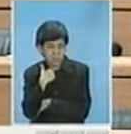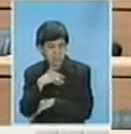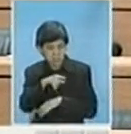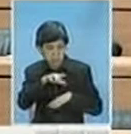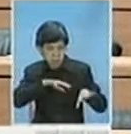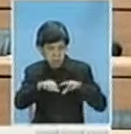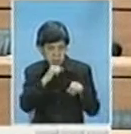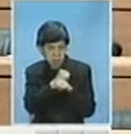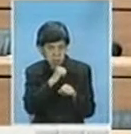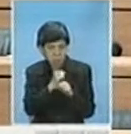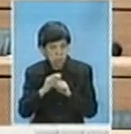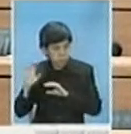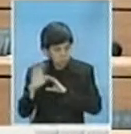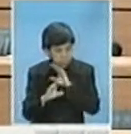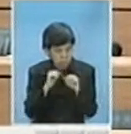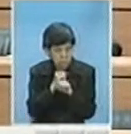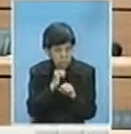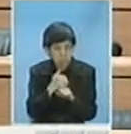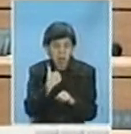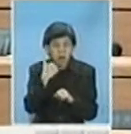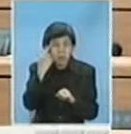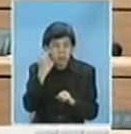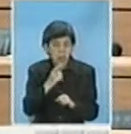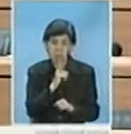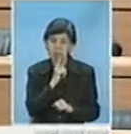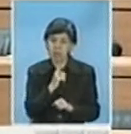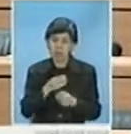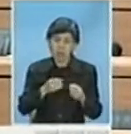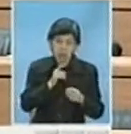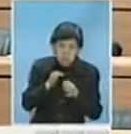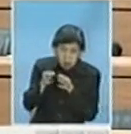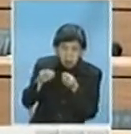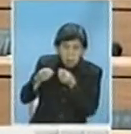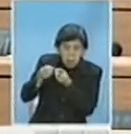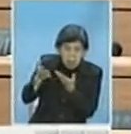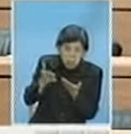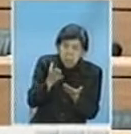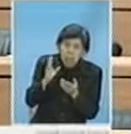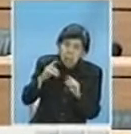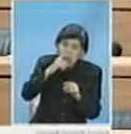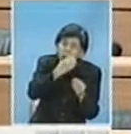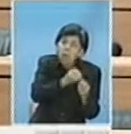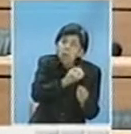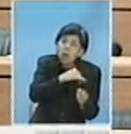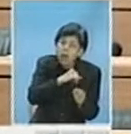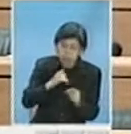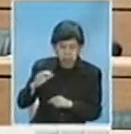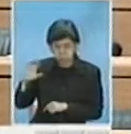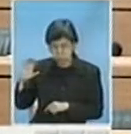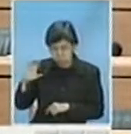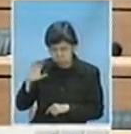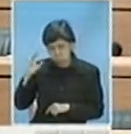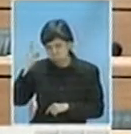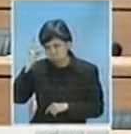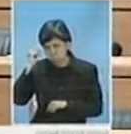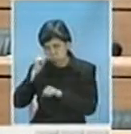ารความเสี่ยงของผู้ลงทุนนั้นเขาไม่สามารถตอบผู้ถือหุ้นเขาได้ครับว่าเขาจะลงทุนไปทำไมอีกในเมื่อเขาไม่ส